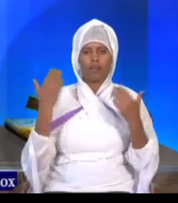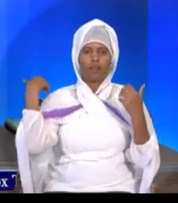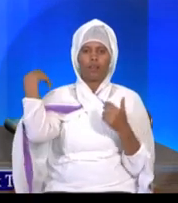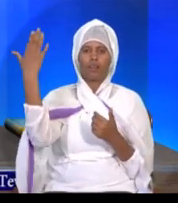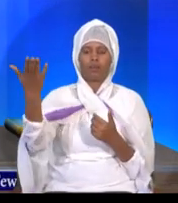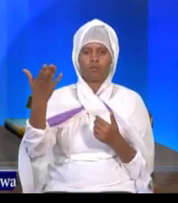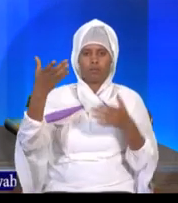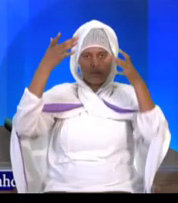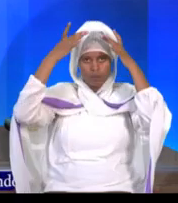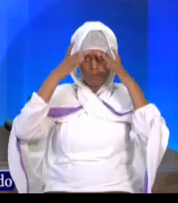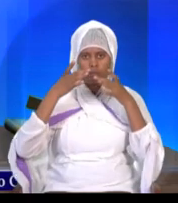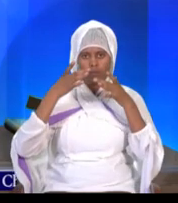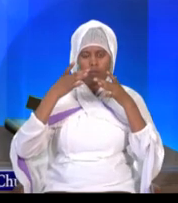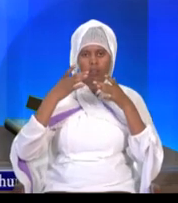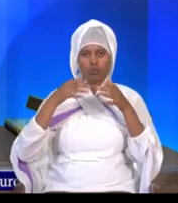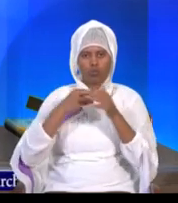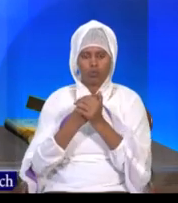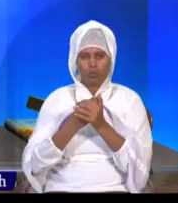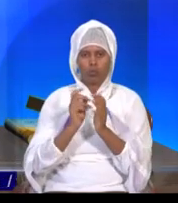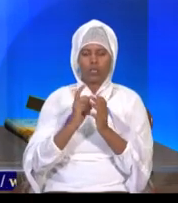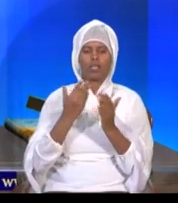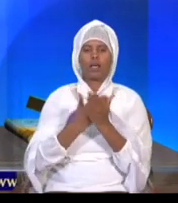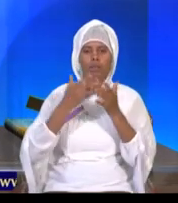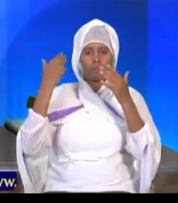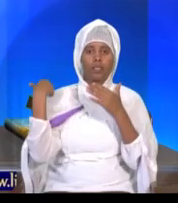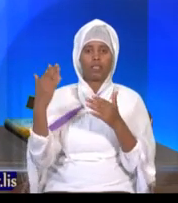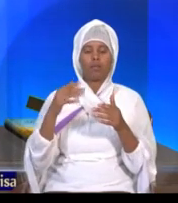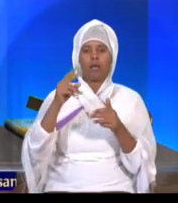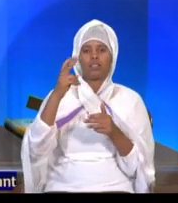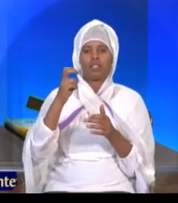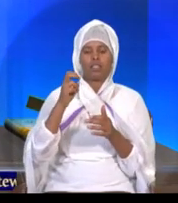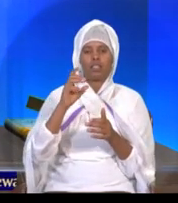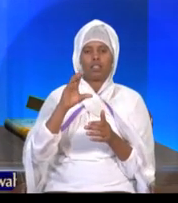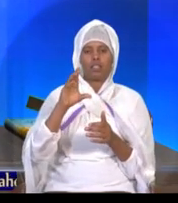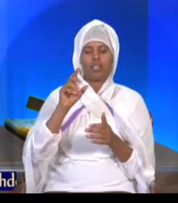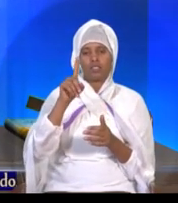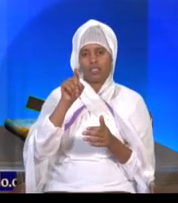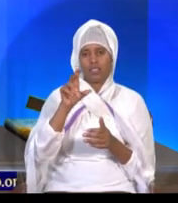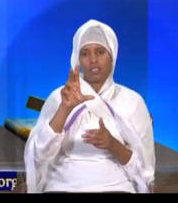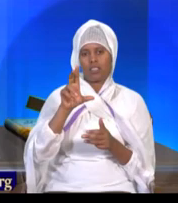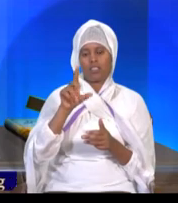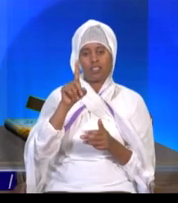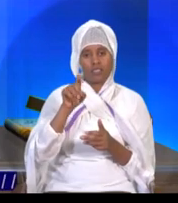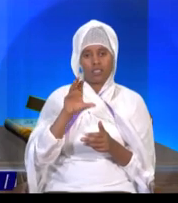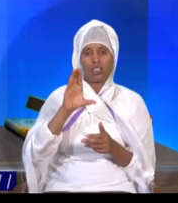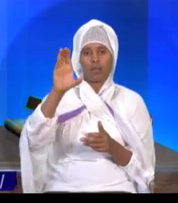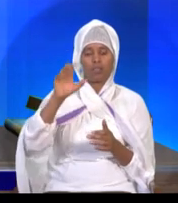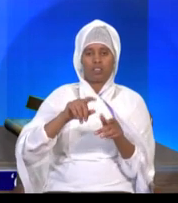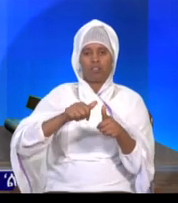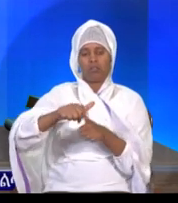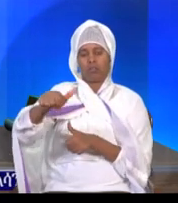ገዳም ኣስቄጥስ ናብቶም መነኮሳት ካ ተኣትኒ ካብ ገዳም ኣስቄጥስ 1 ክሬሜተር ዝኣክል ርሒቑ 1 ምዕራፍ ይብሎ ማለት